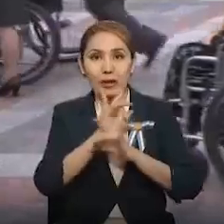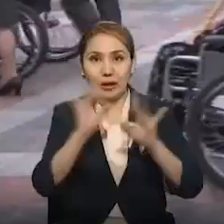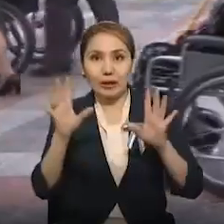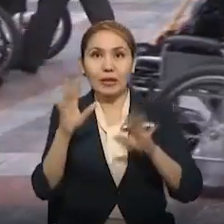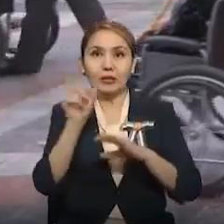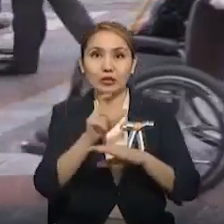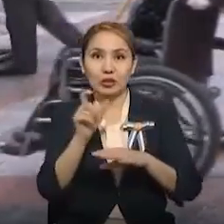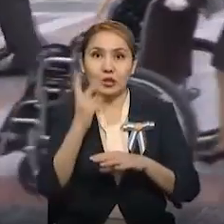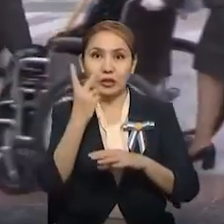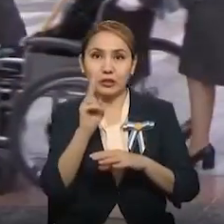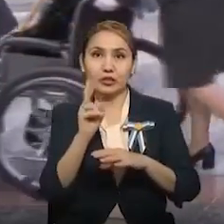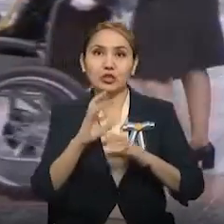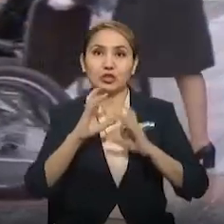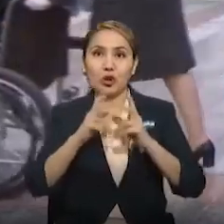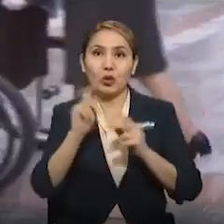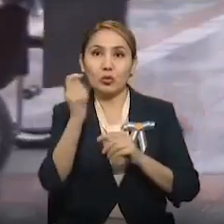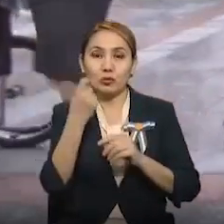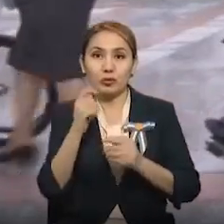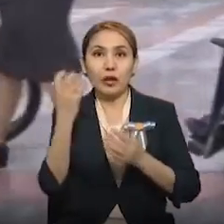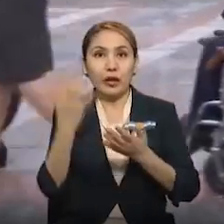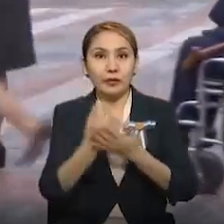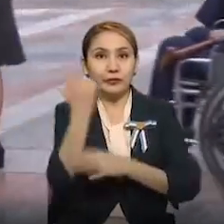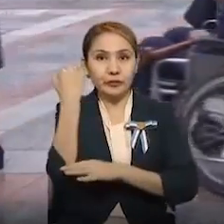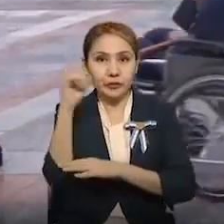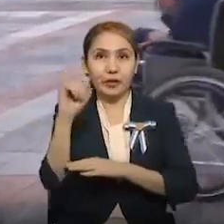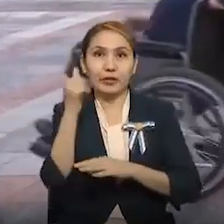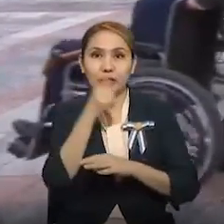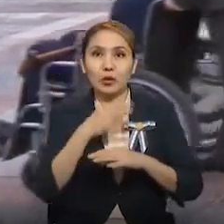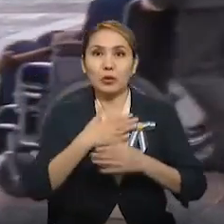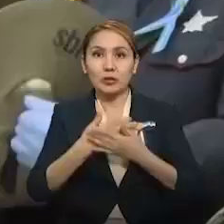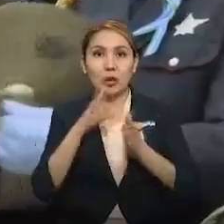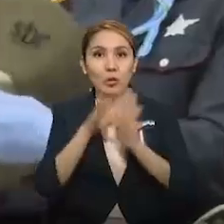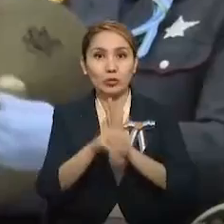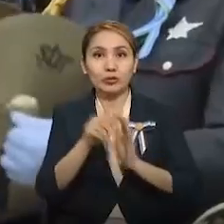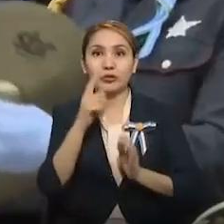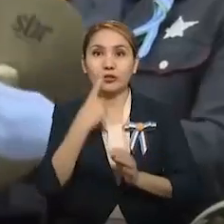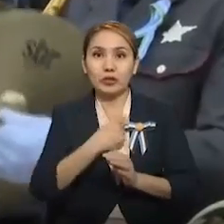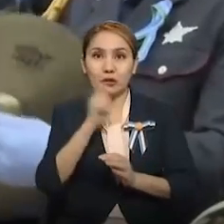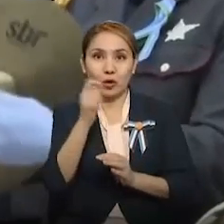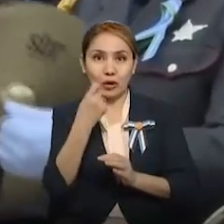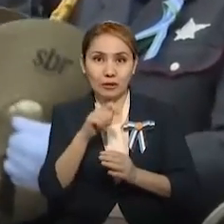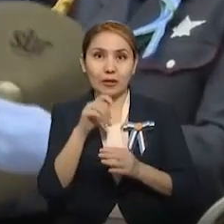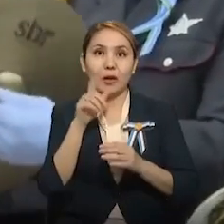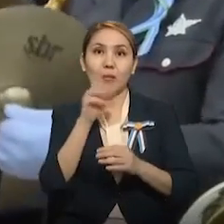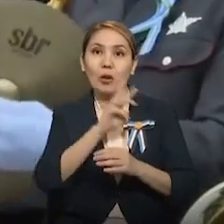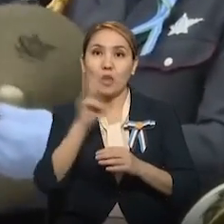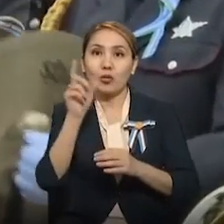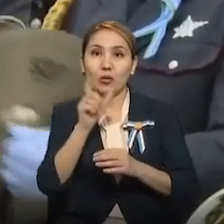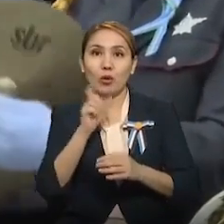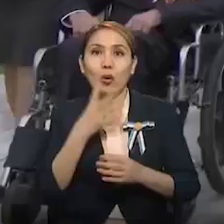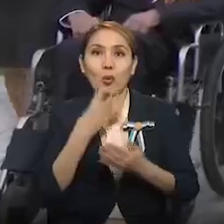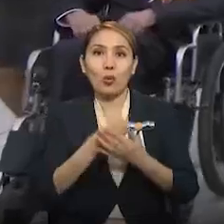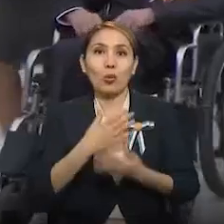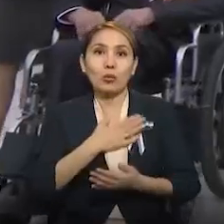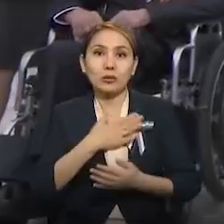insoniyat qatori 2-jahon urushida erishilgan g'alabani ta'minlashga ulkan hissa qo'shdi. Jangohlarda millionlab yurtdoshlarimiz ko'ksini qalqon